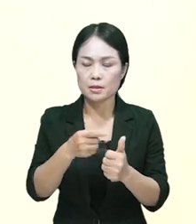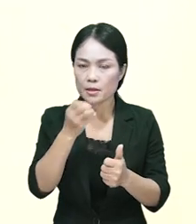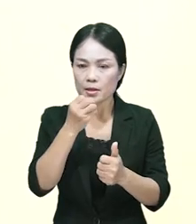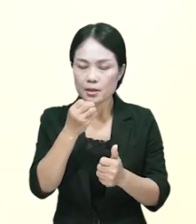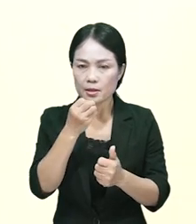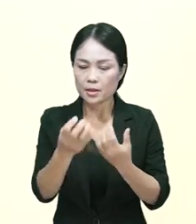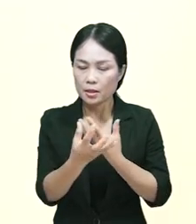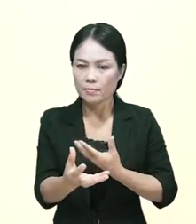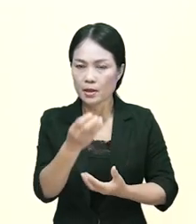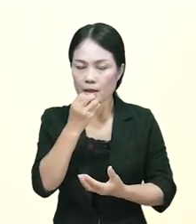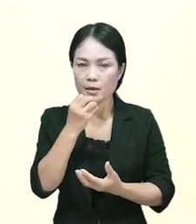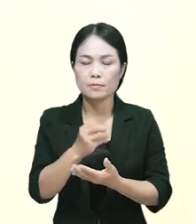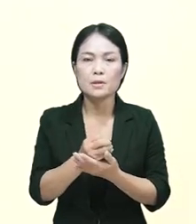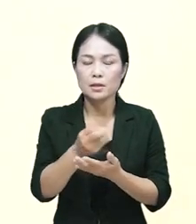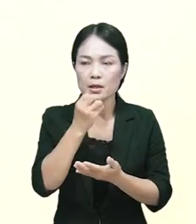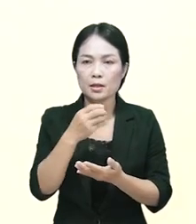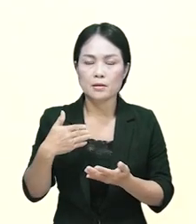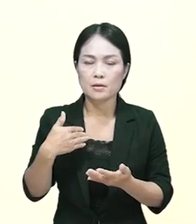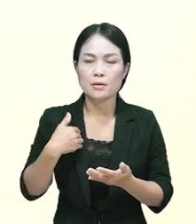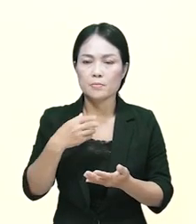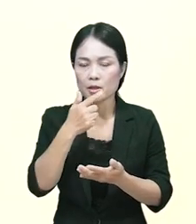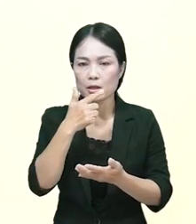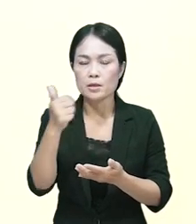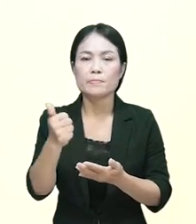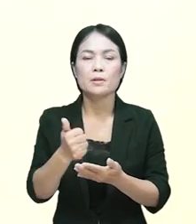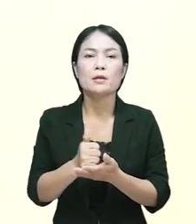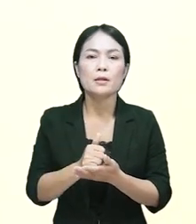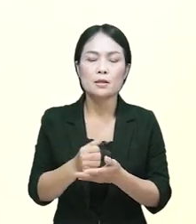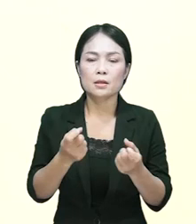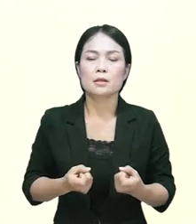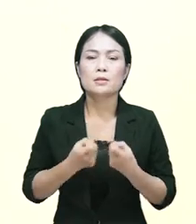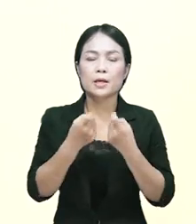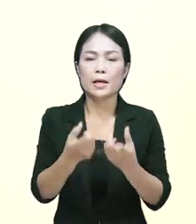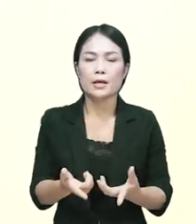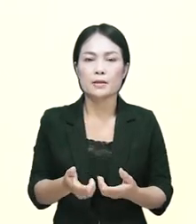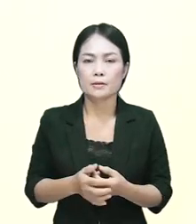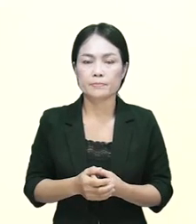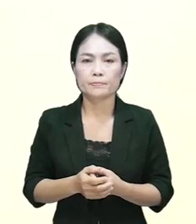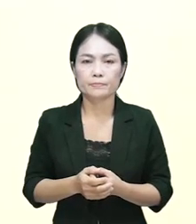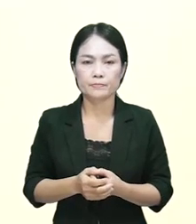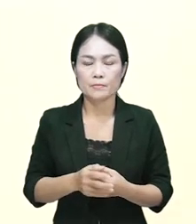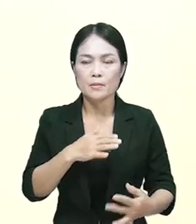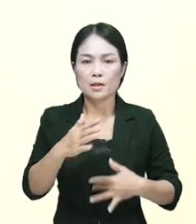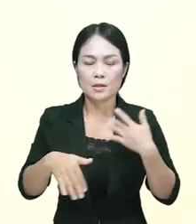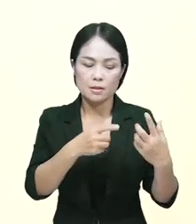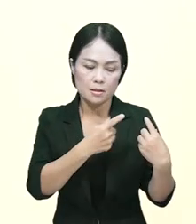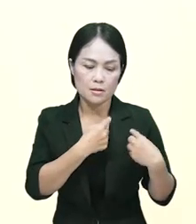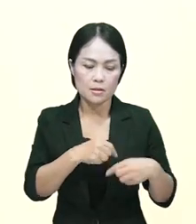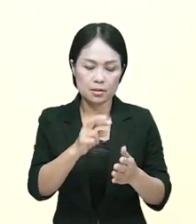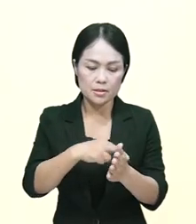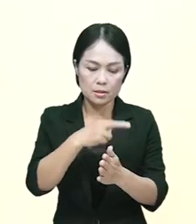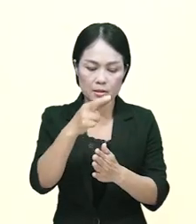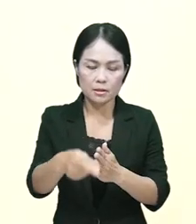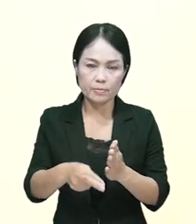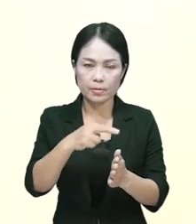នកូនចាតតែបរិភោគអាហារដែលមានរសជាតិឆ្ងាញ់សិនចាអញ្ចឹងគឺជាហេតុហើយសប្បាយចិត្តគឺជាលទ្ធផល